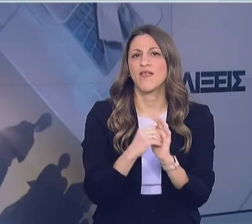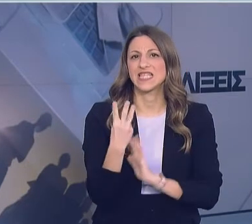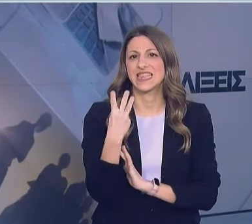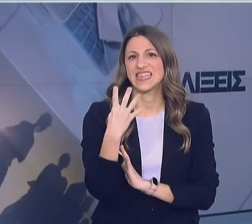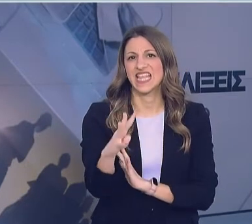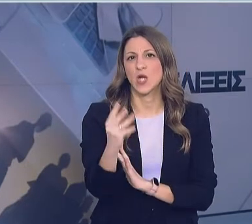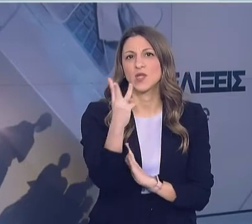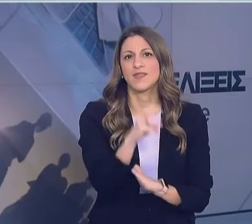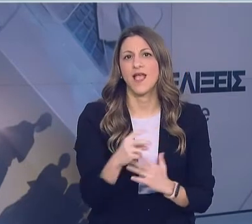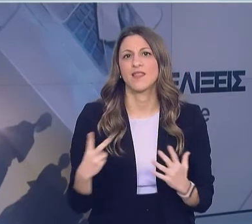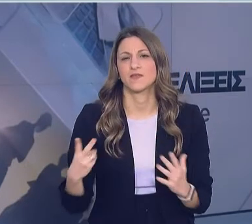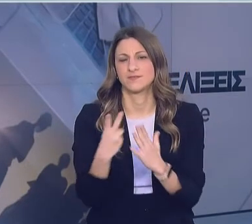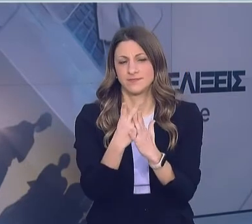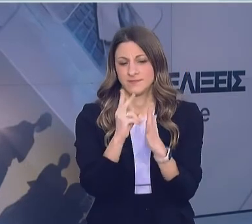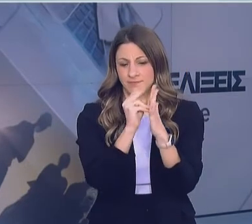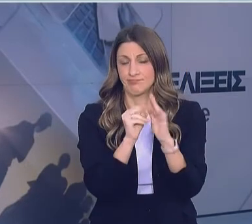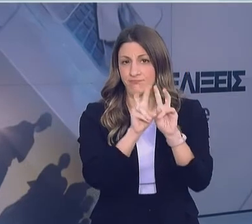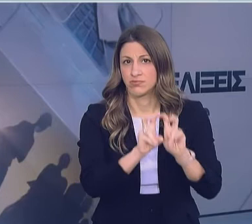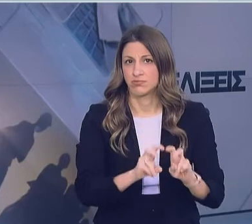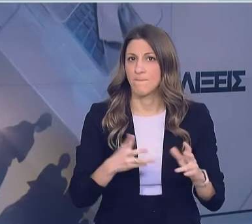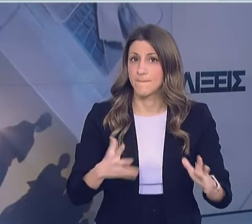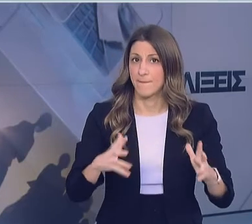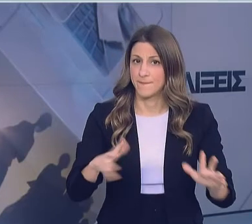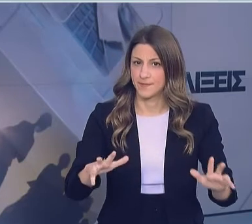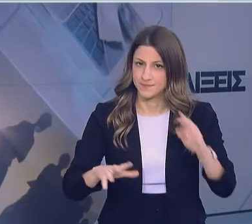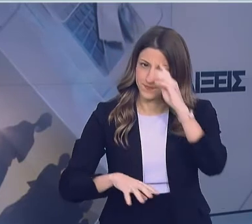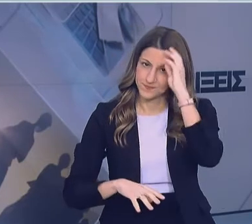22.437 εργαστηριακά τεστ.